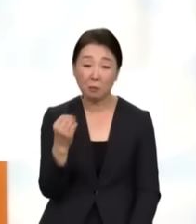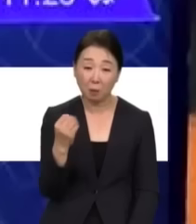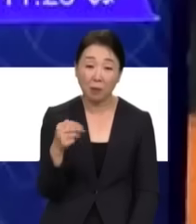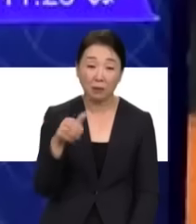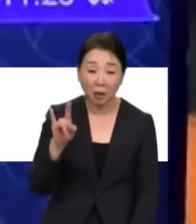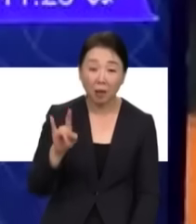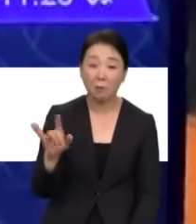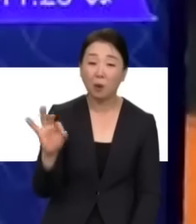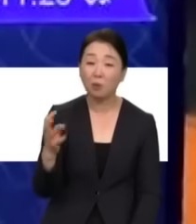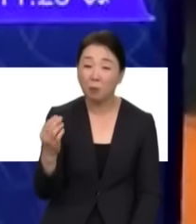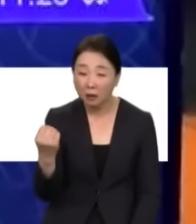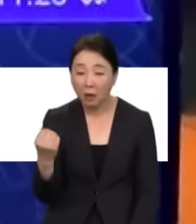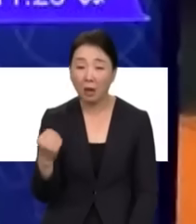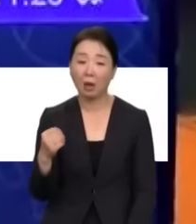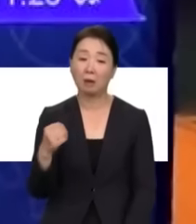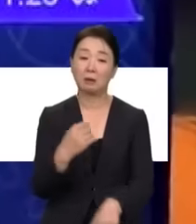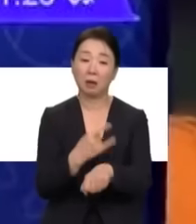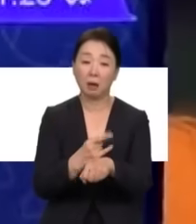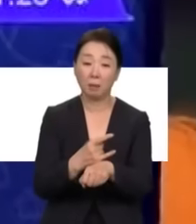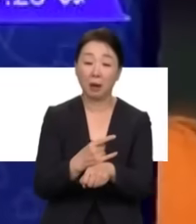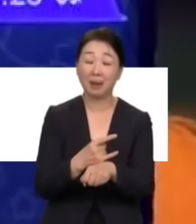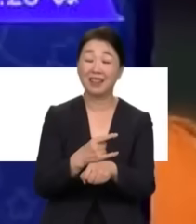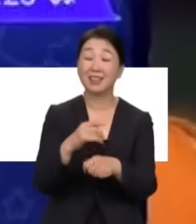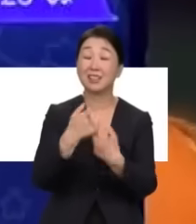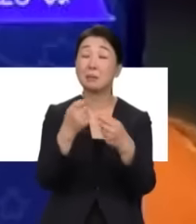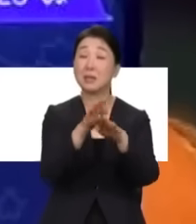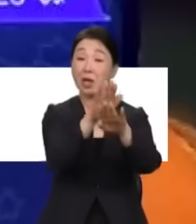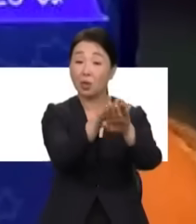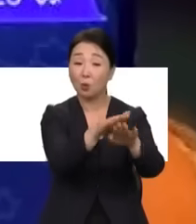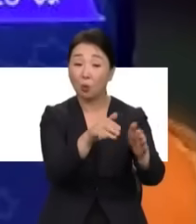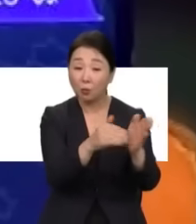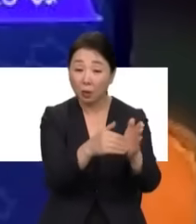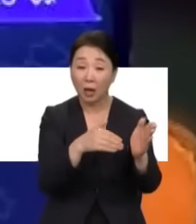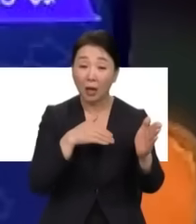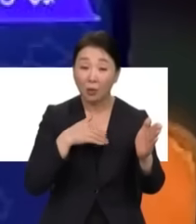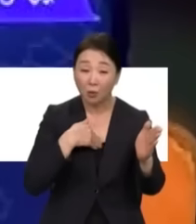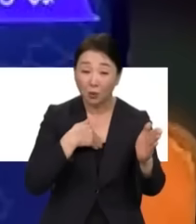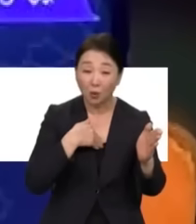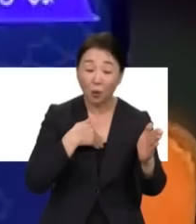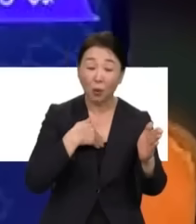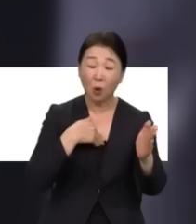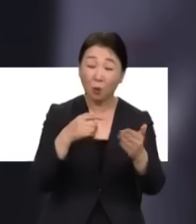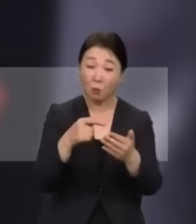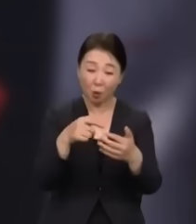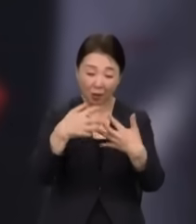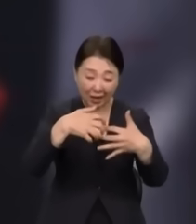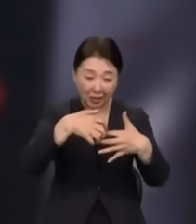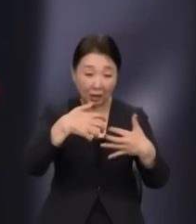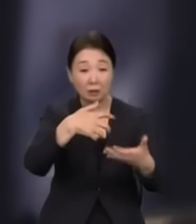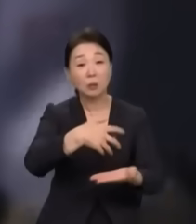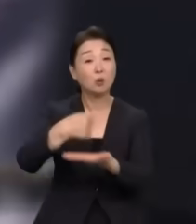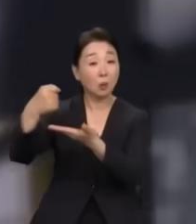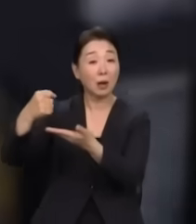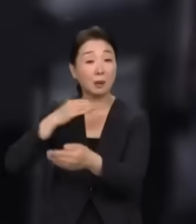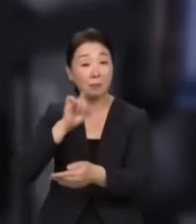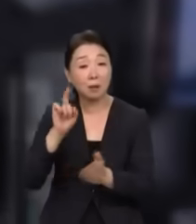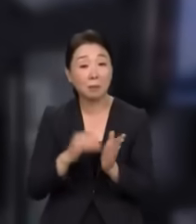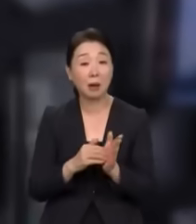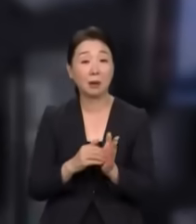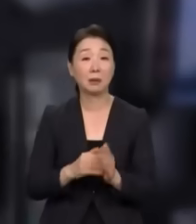어떤 거 몇백 개 그리고 이렇게 해 가지고 신발장에 넣어놔라. 그리고 계량기를 들고 와라 했었고 JTBC